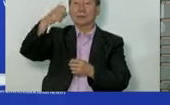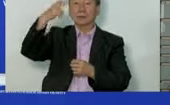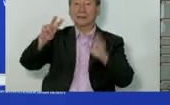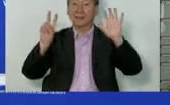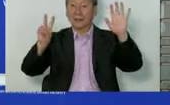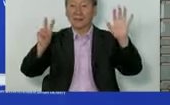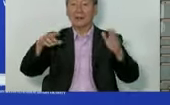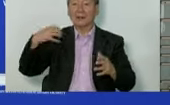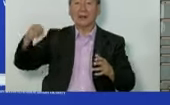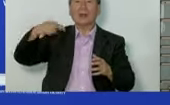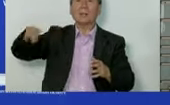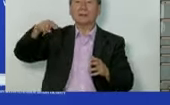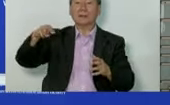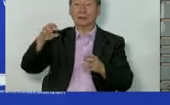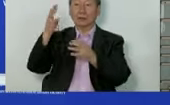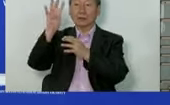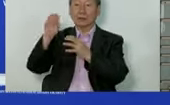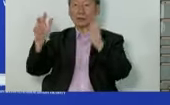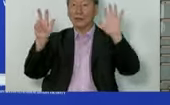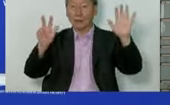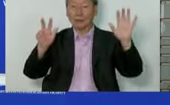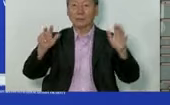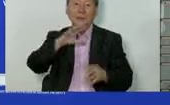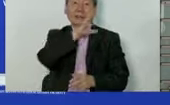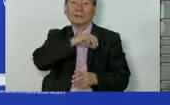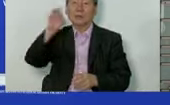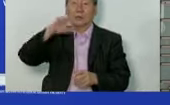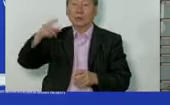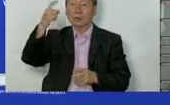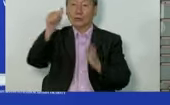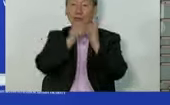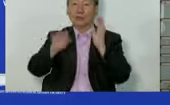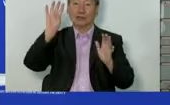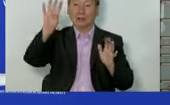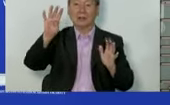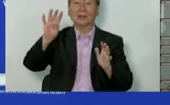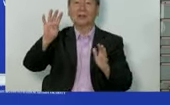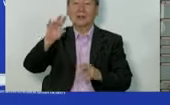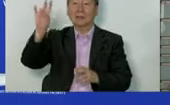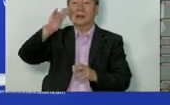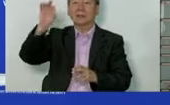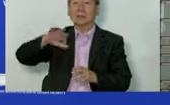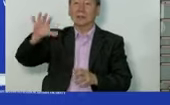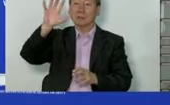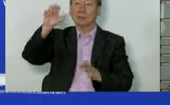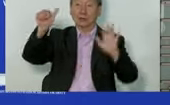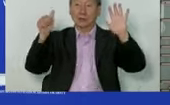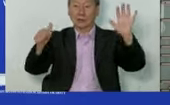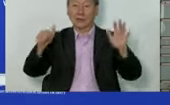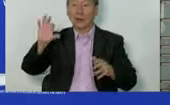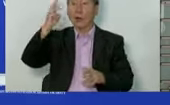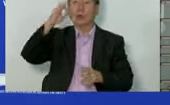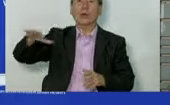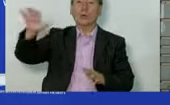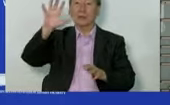области 127, в Джалабатской области 408, в Иссыкульской области 164, в Нарынской области